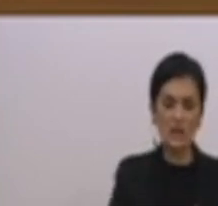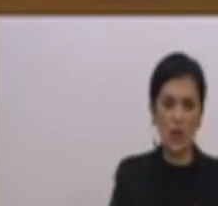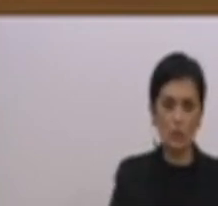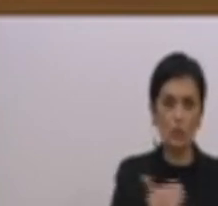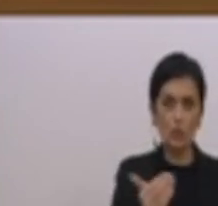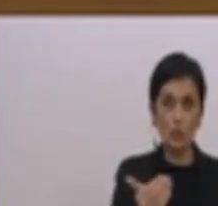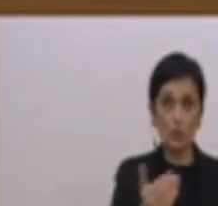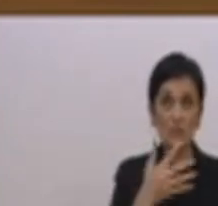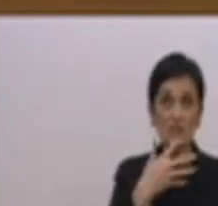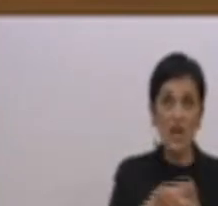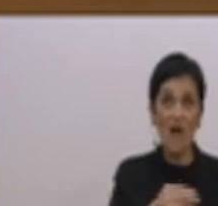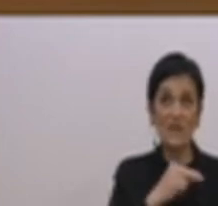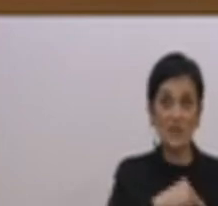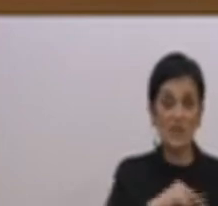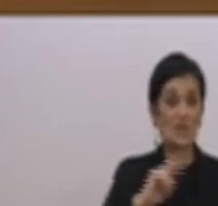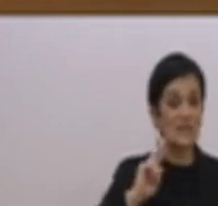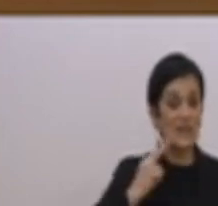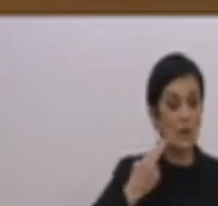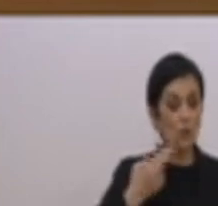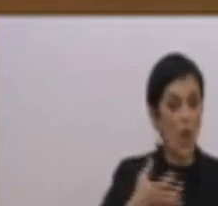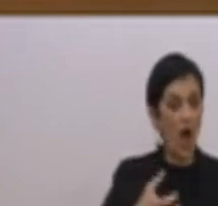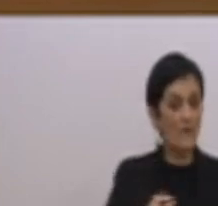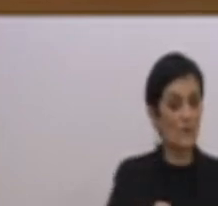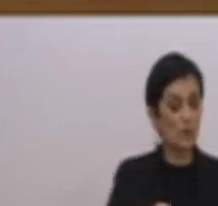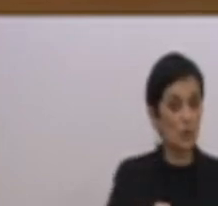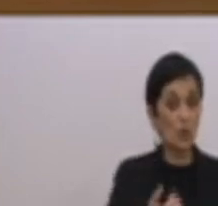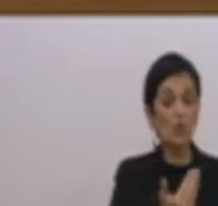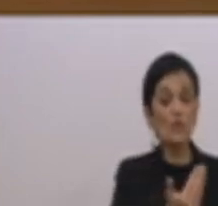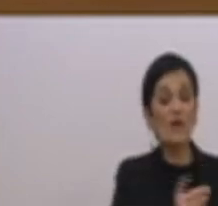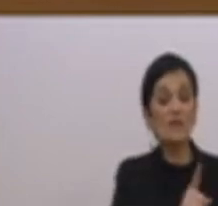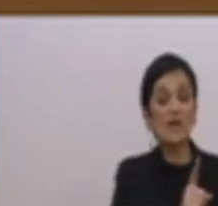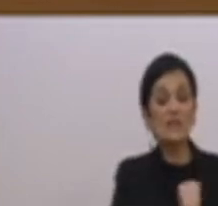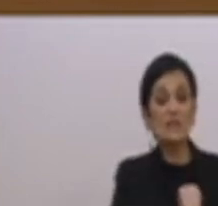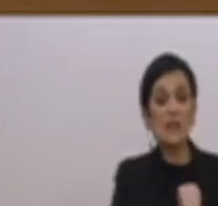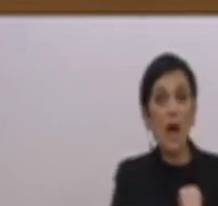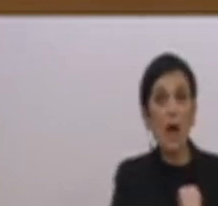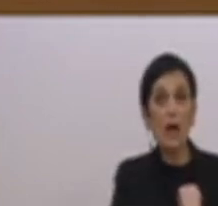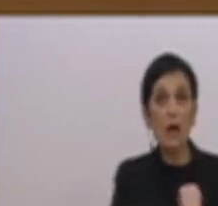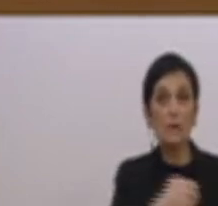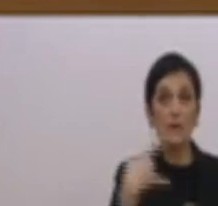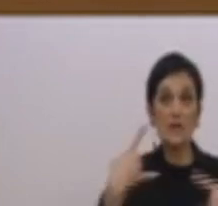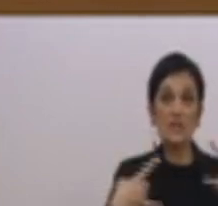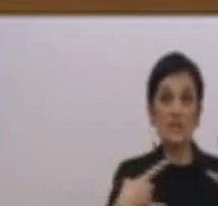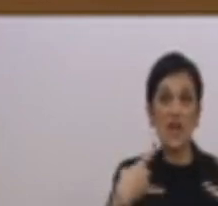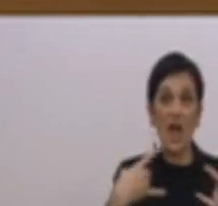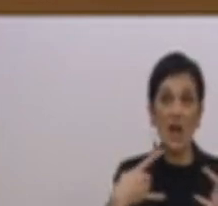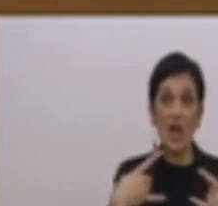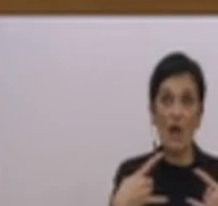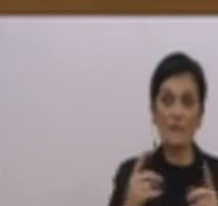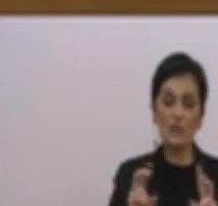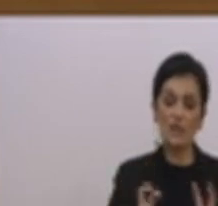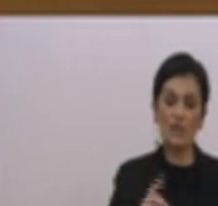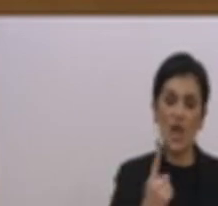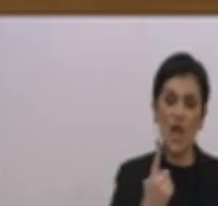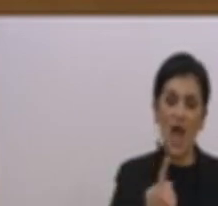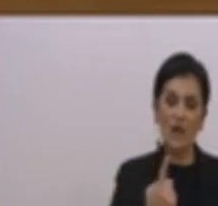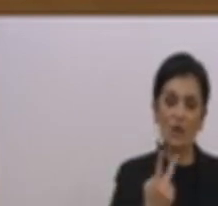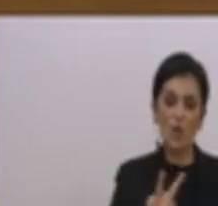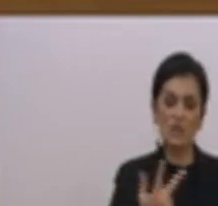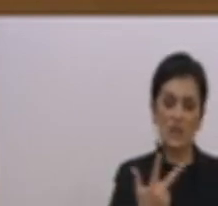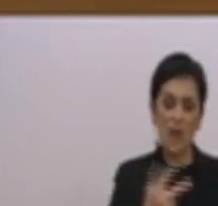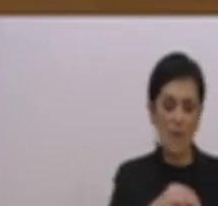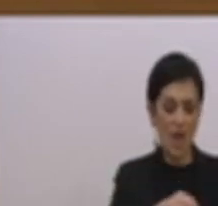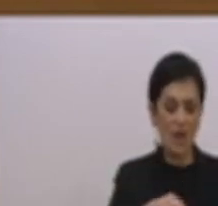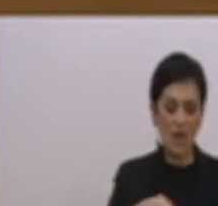ის თავის თანამშრომელს სექსუალურად ავიწროებდა. Და თქვენ რას აკეთებთ ამ დროს? მასთან ტელევიზიაში ზიხართ, 1, 2, 3, 4 ლიდერი